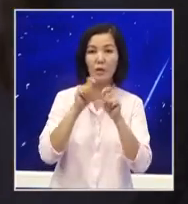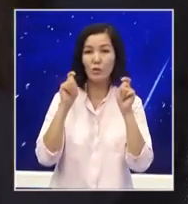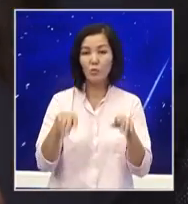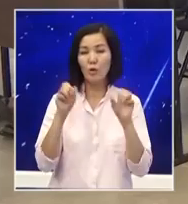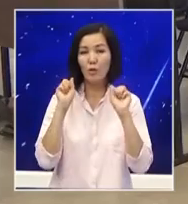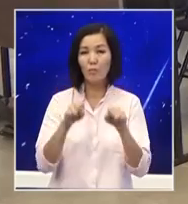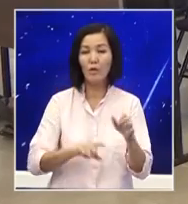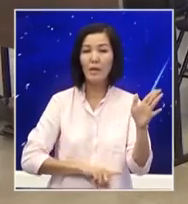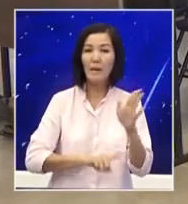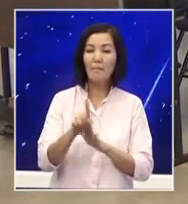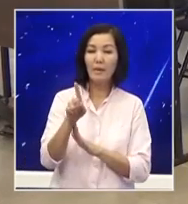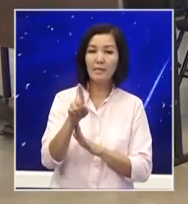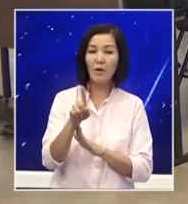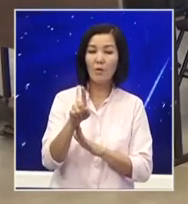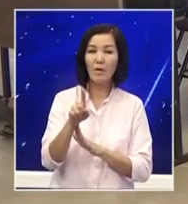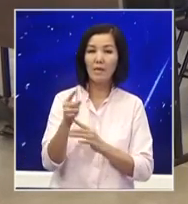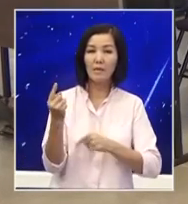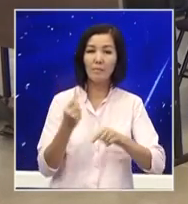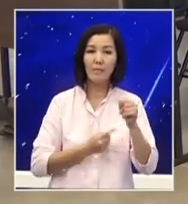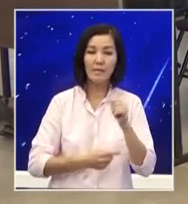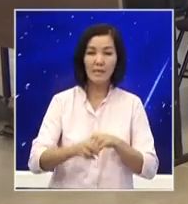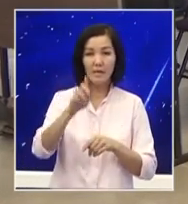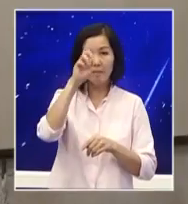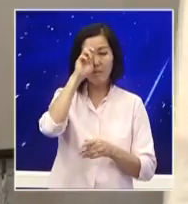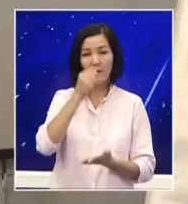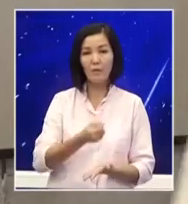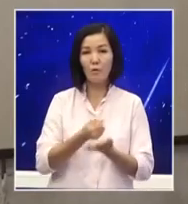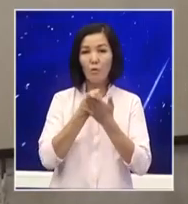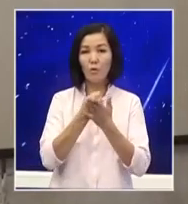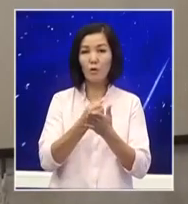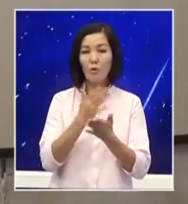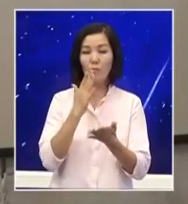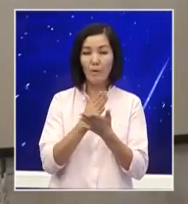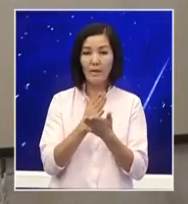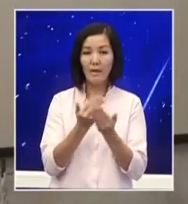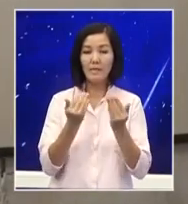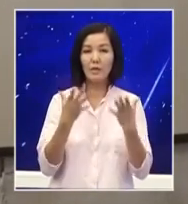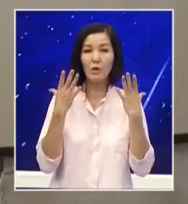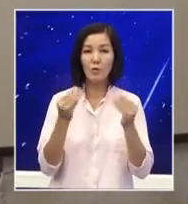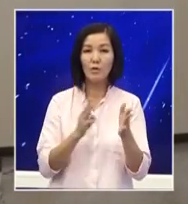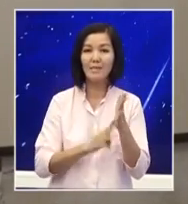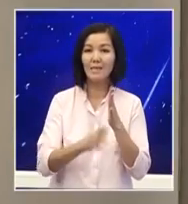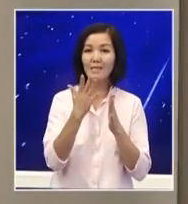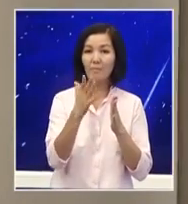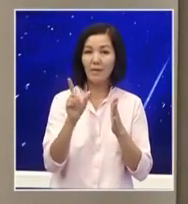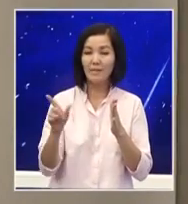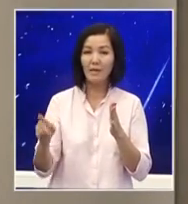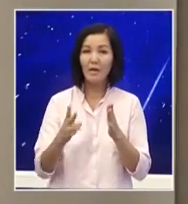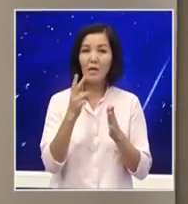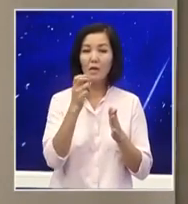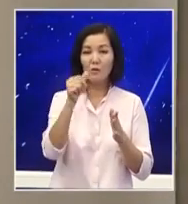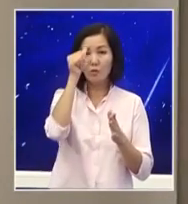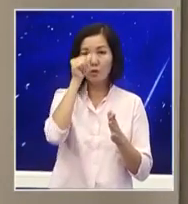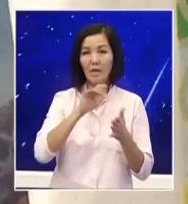бар. Бастау бизнес жобасы арқылы тұрғындарға мемлекеттік қаржылай қолдау қарастырылған. Қазіргі күні 85 жаркенттік 200 айлық